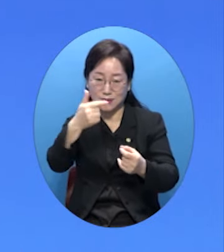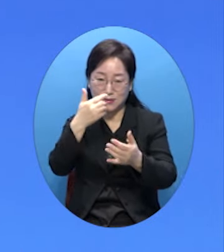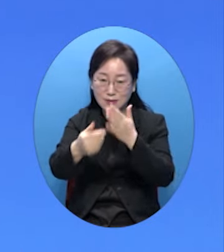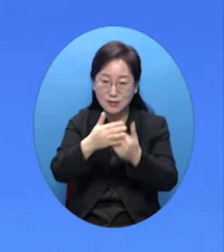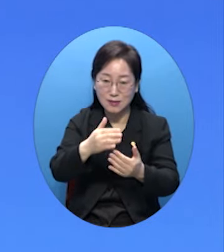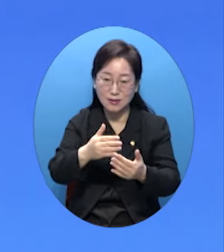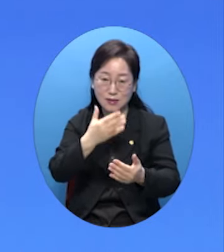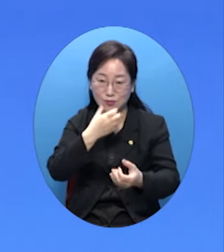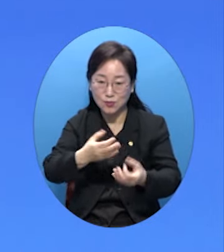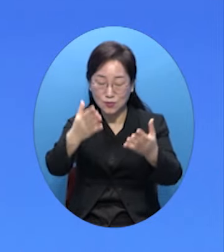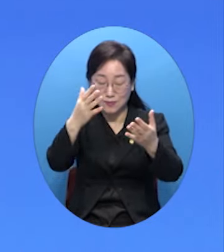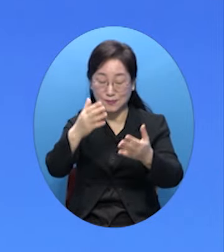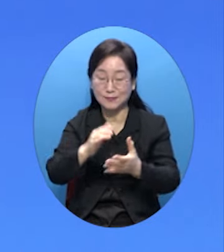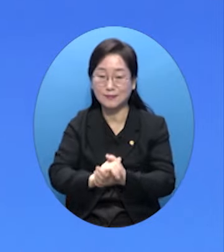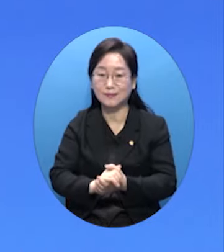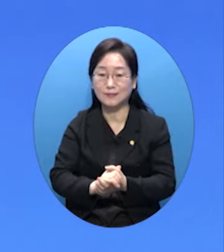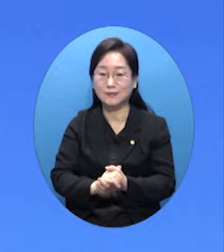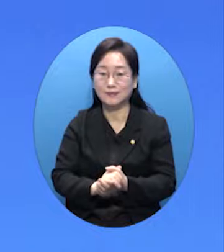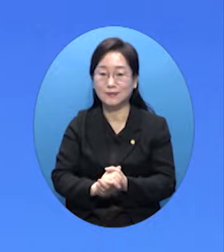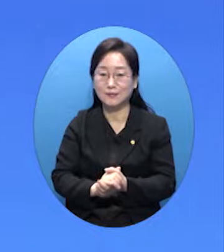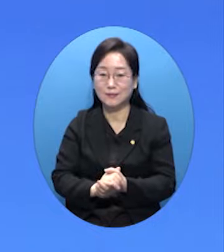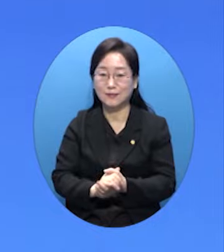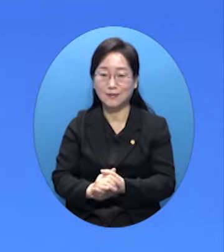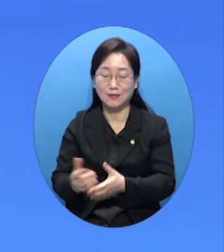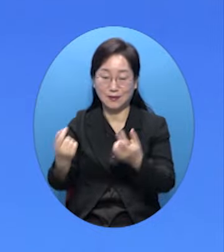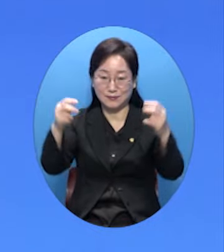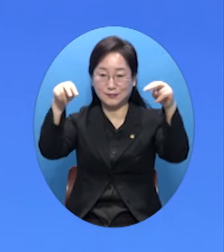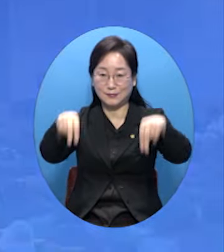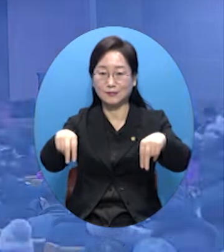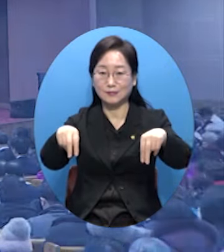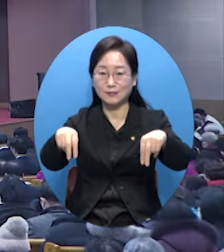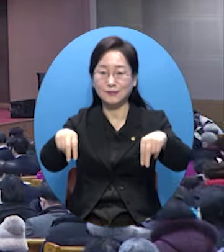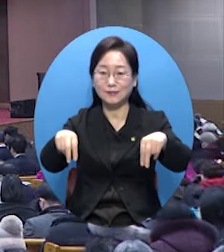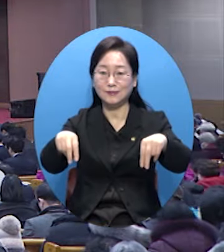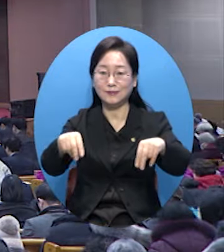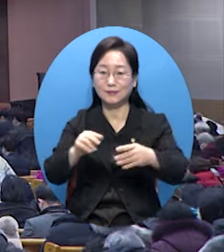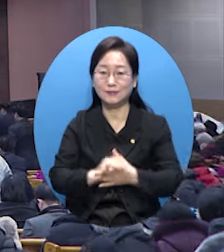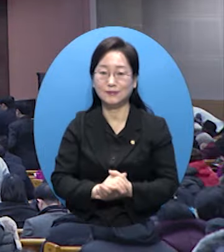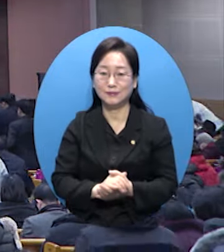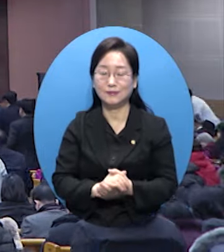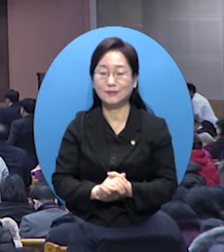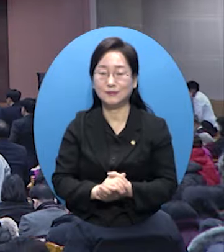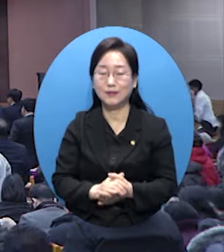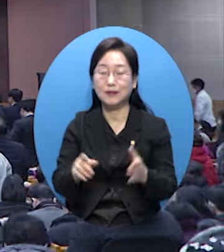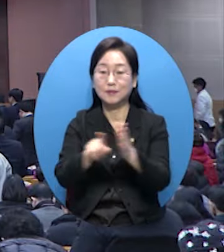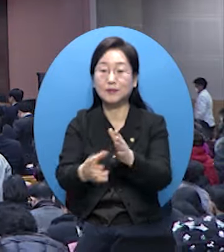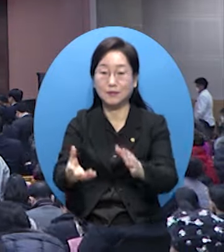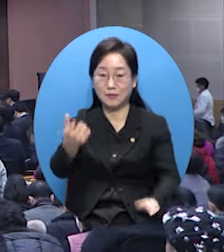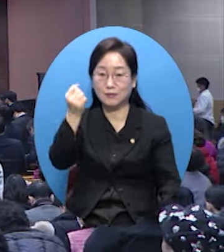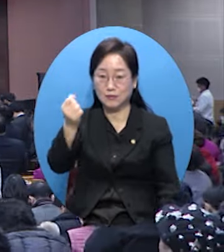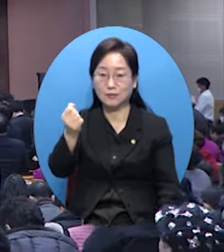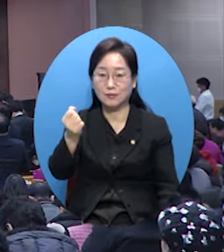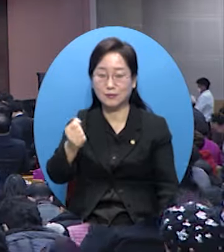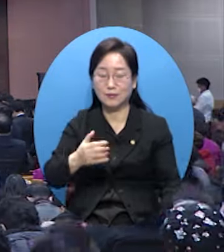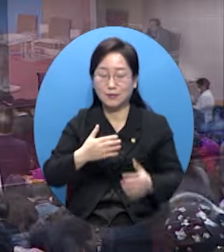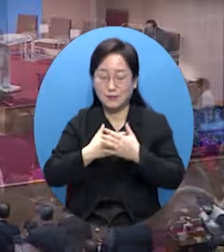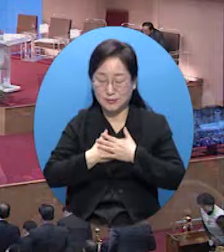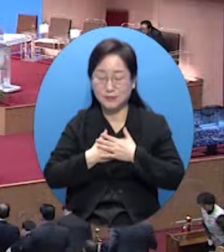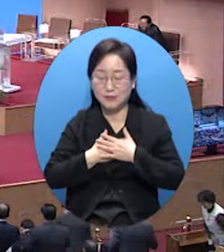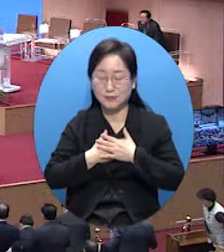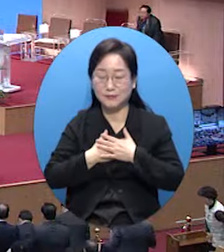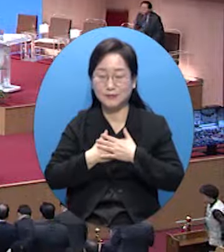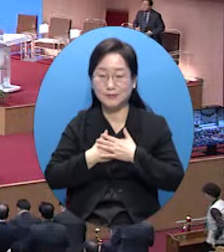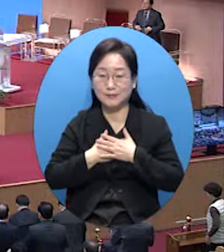주님의 이름으로 축원합니다. 우리 자리에 다 일어나셔서 믿음을 갖고 가슴에 손 얹고